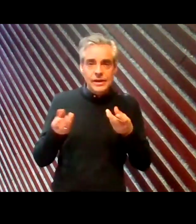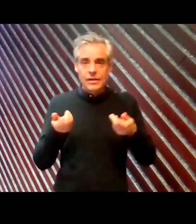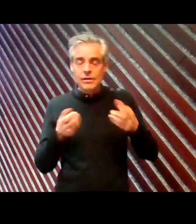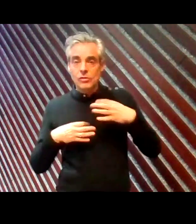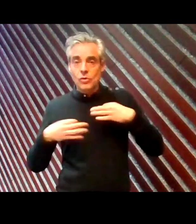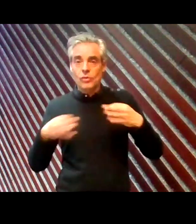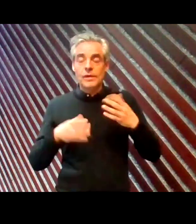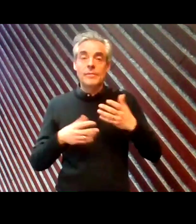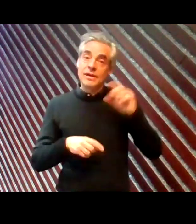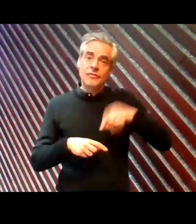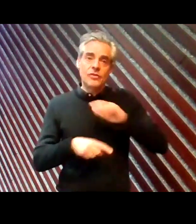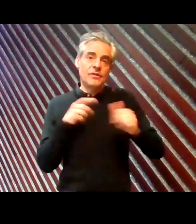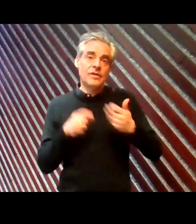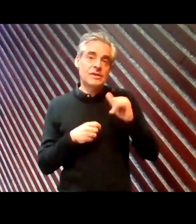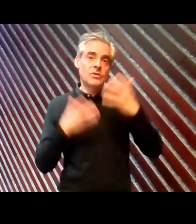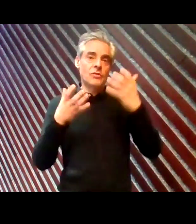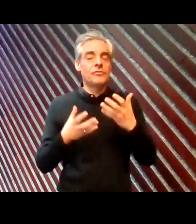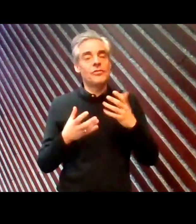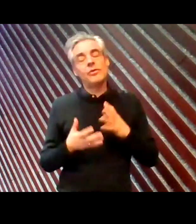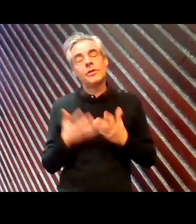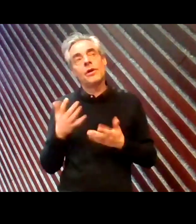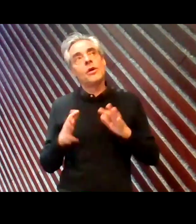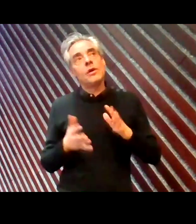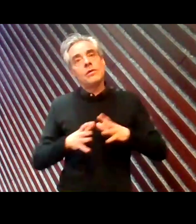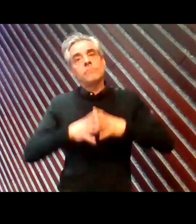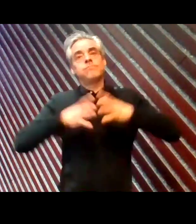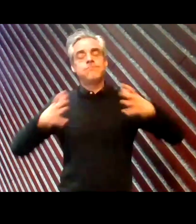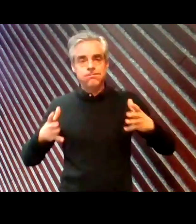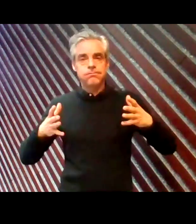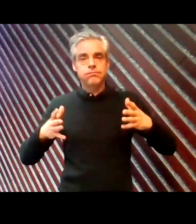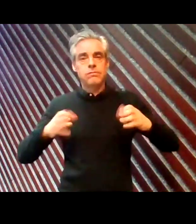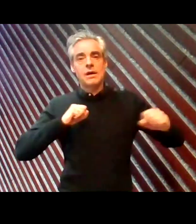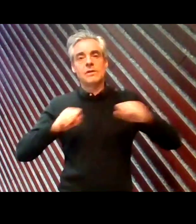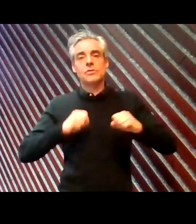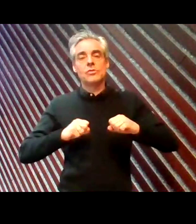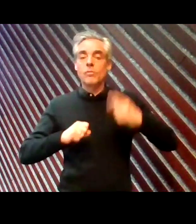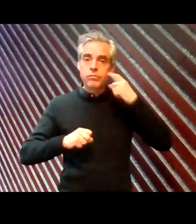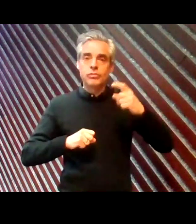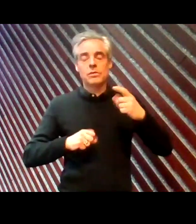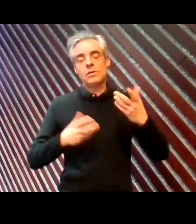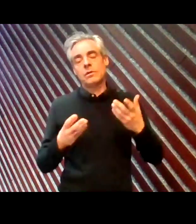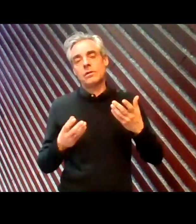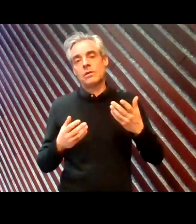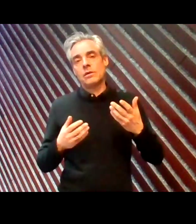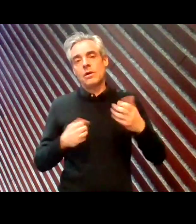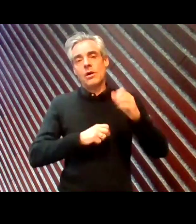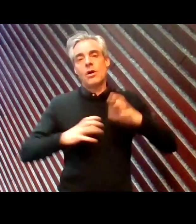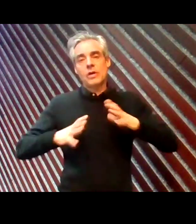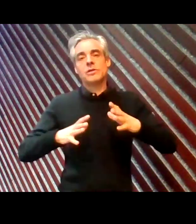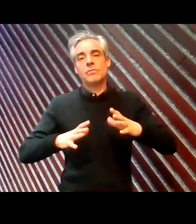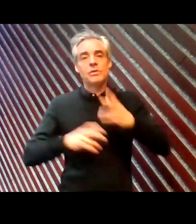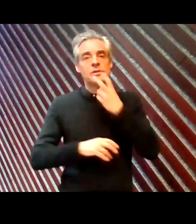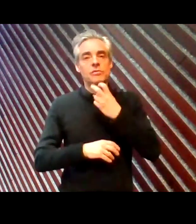'autre mais il faut les faire si on voit à un moment donné je dirais massifier l'action qui est la nôtre en termes d'engagement